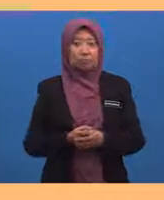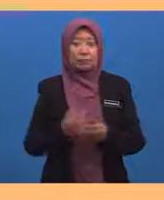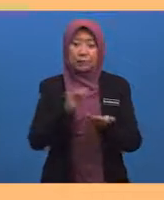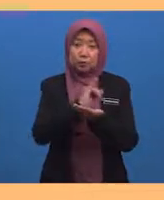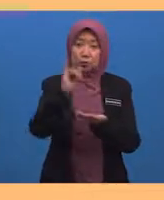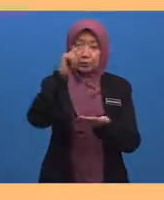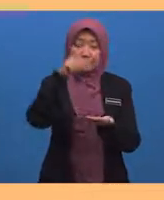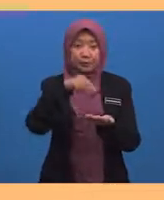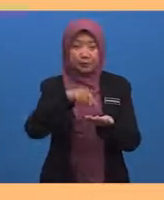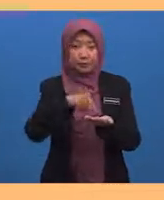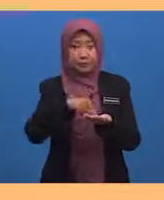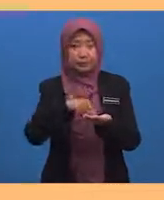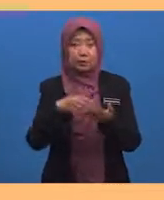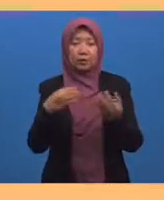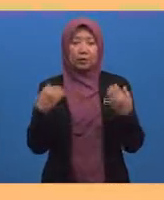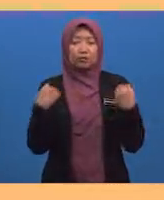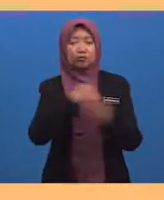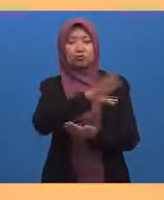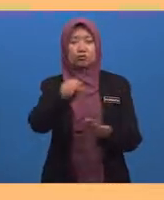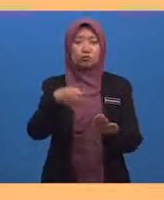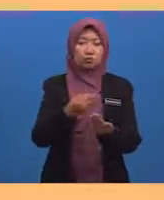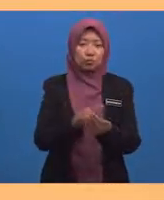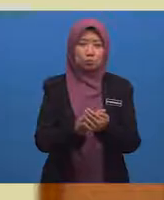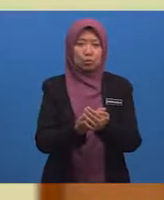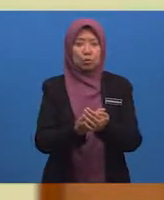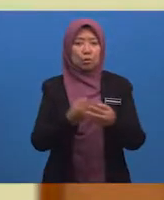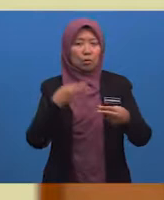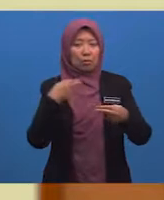Institusi ini terdapat hampir di seluruh Aceh.